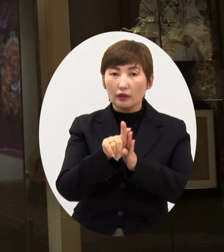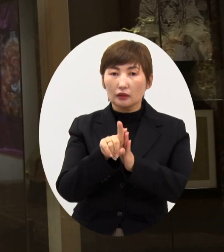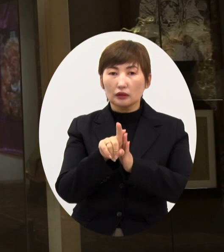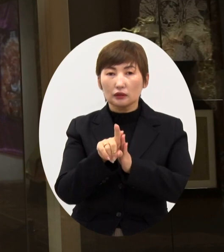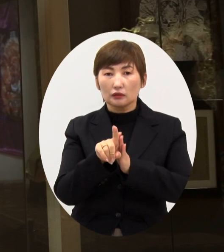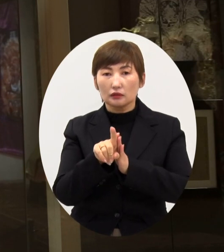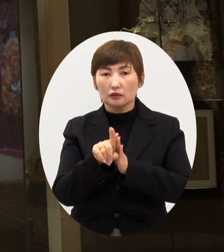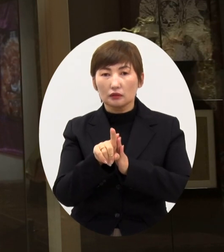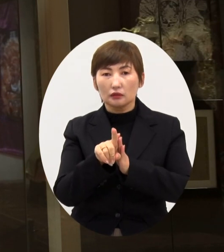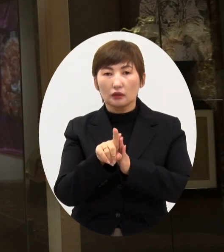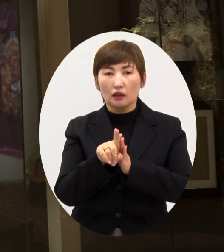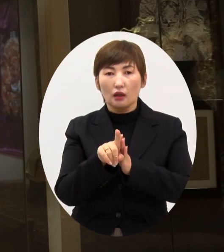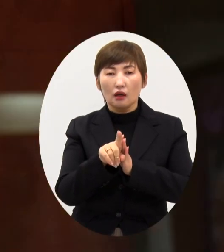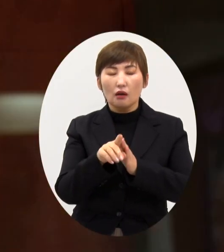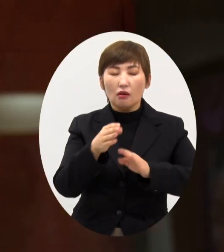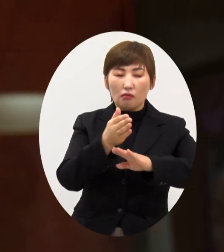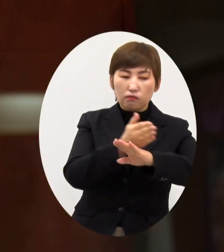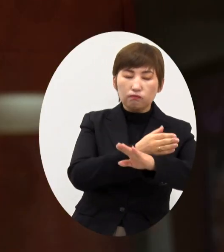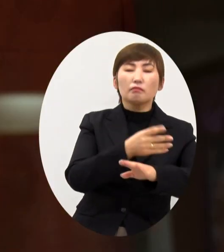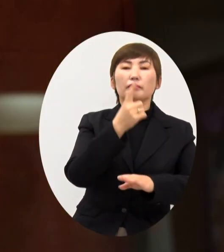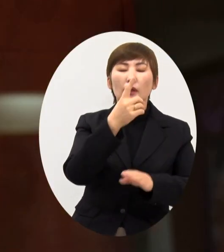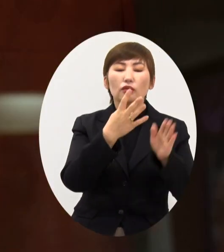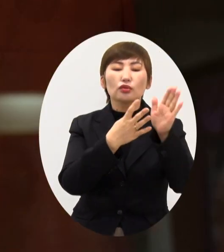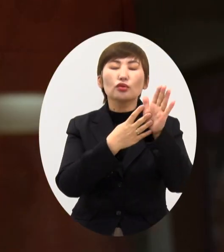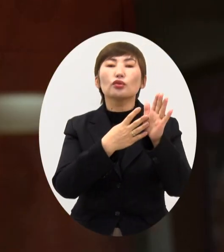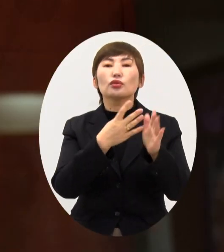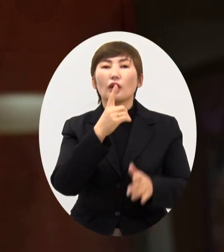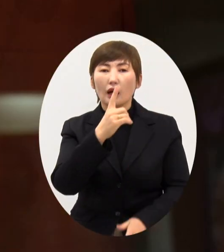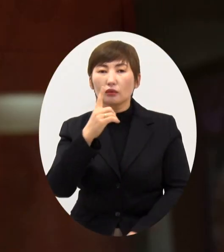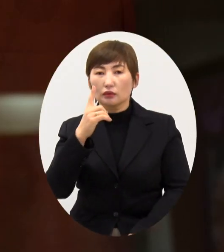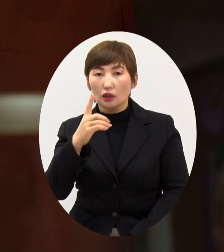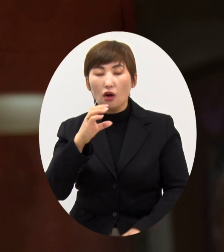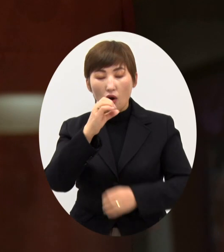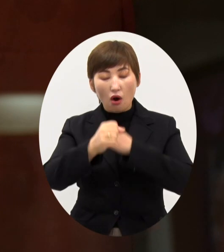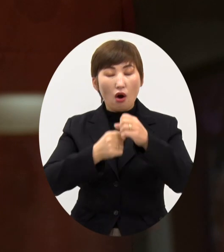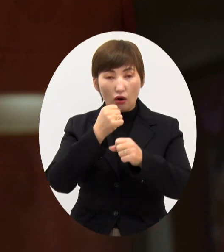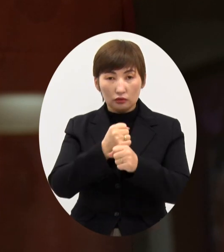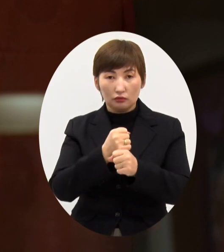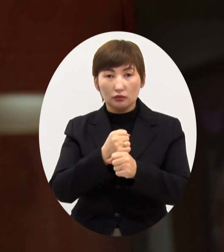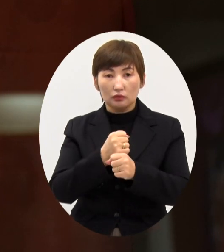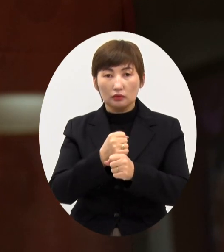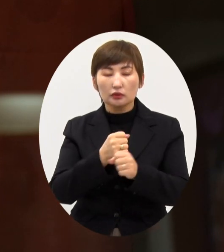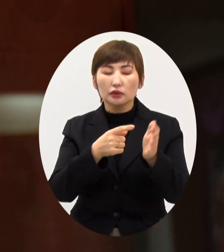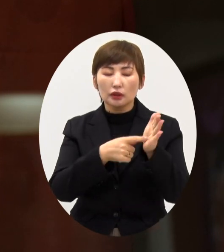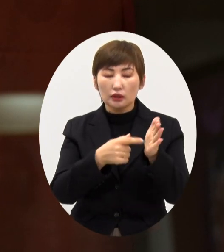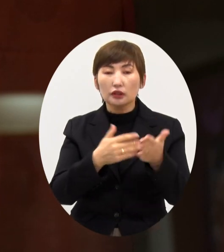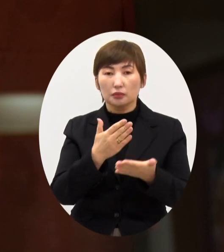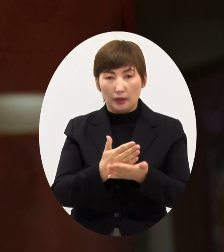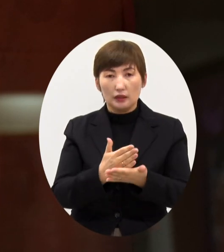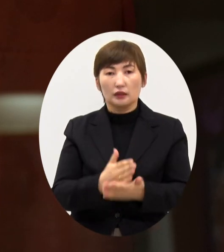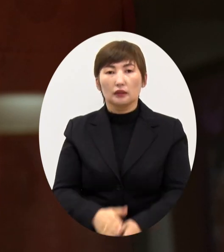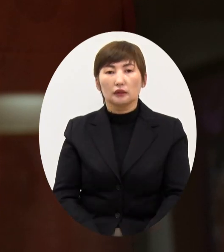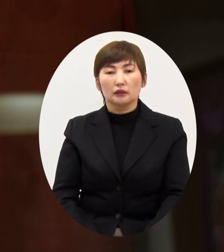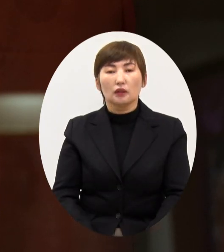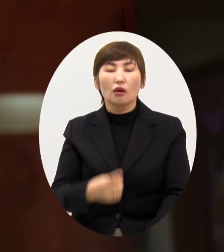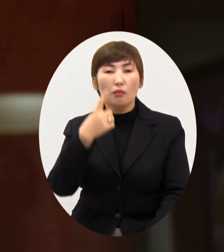харуулах сүлд болохоор Богдханд Монгол улсын сүлд. За, 1911-ээс 1924 оны Богдханд